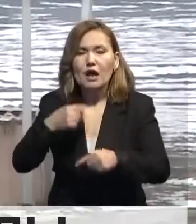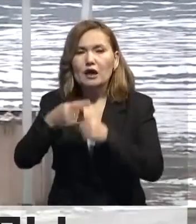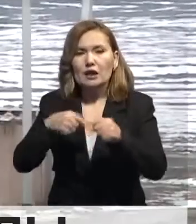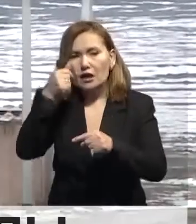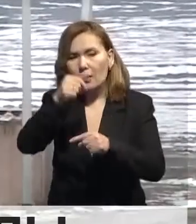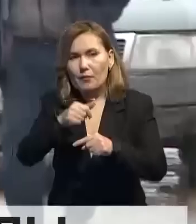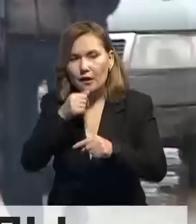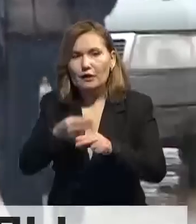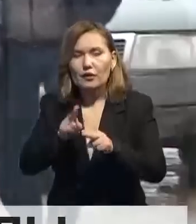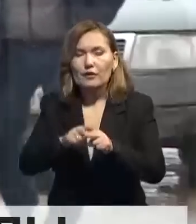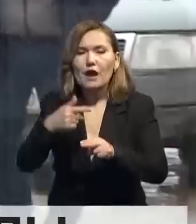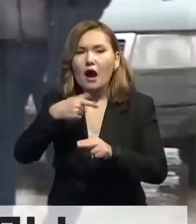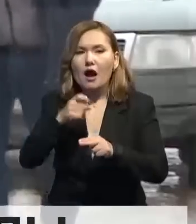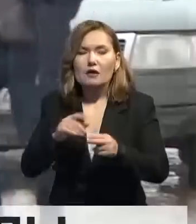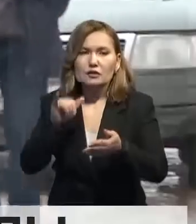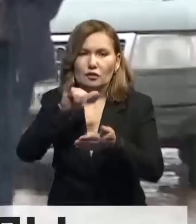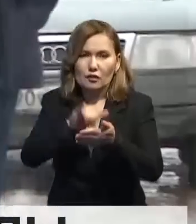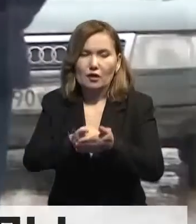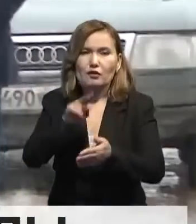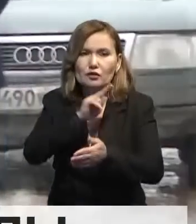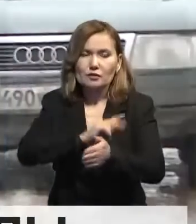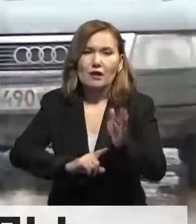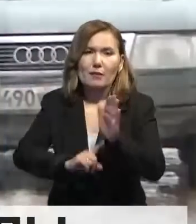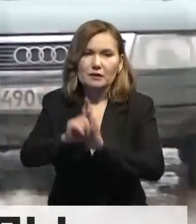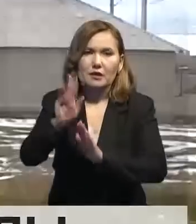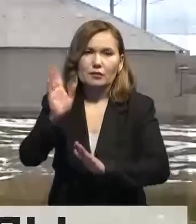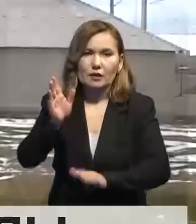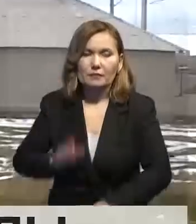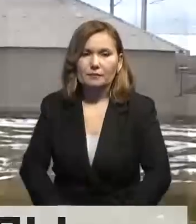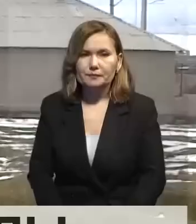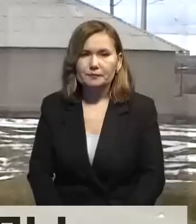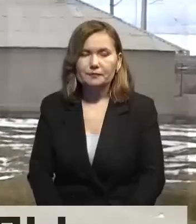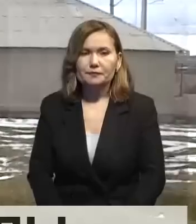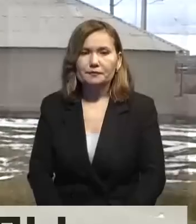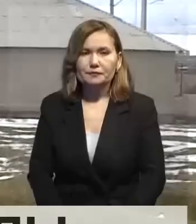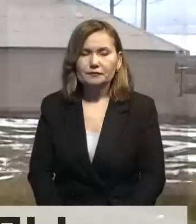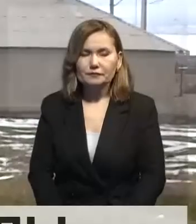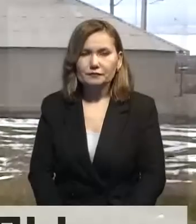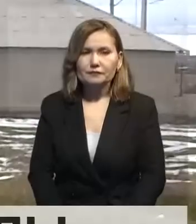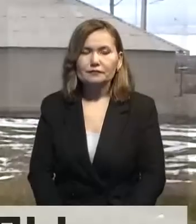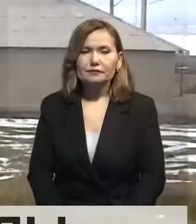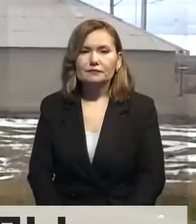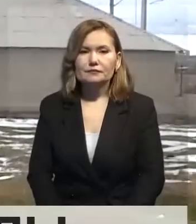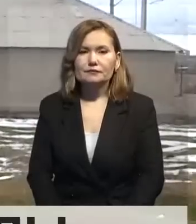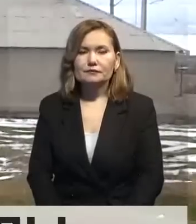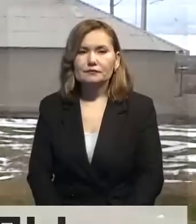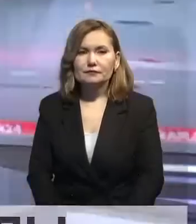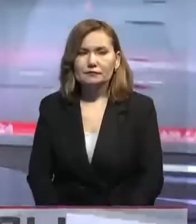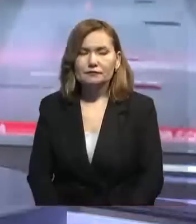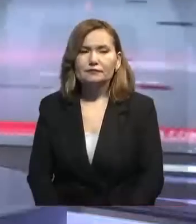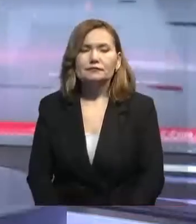мекендерді көгілдір отынға қосу жұмыстары басталмақ. Жандос Жұмабек, Ерболат Әбіш, Хабар 24, Түркістан облысы.